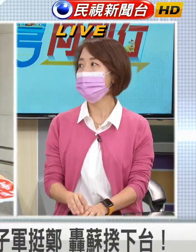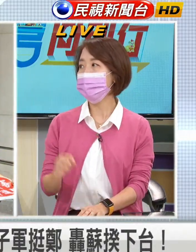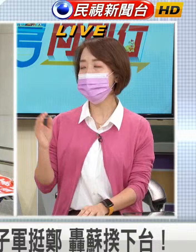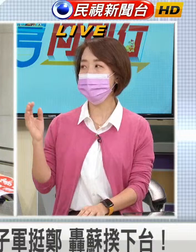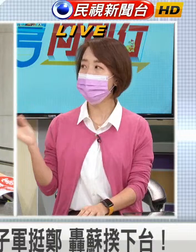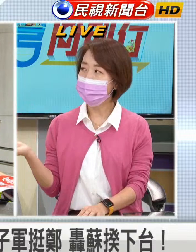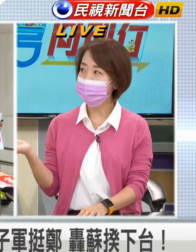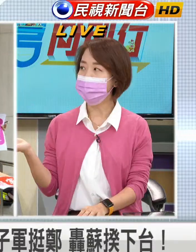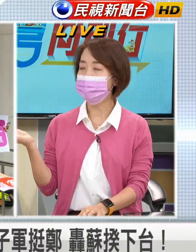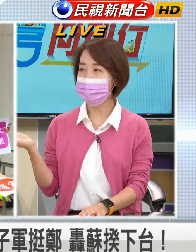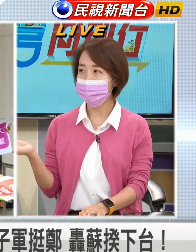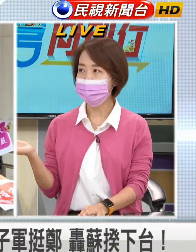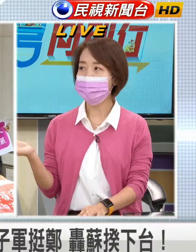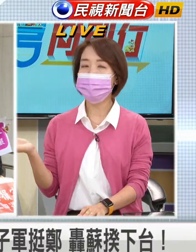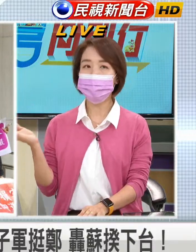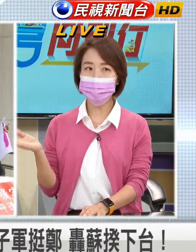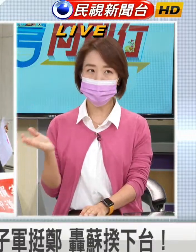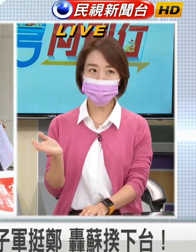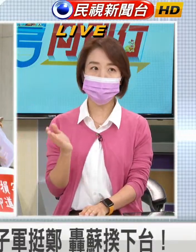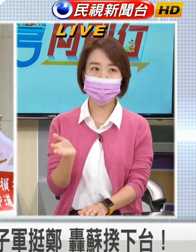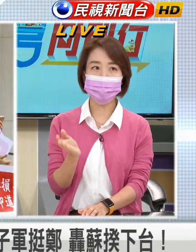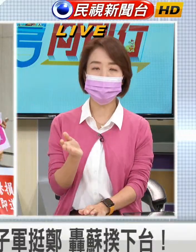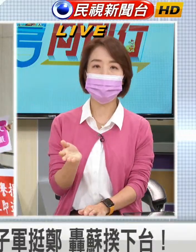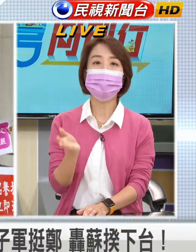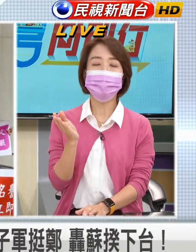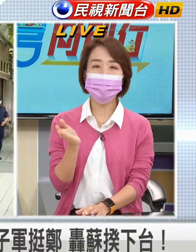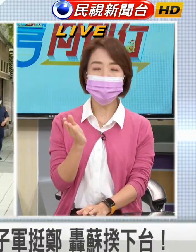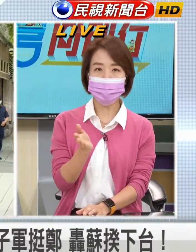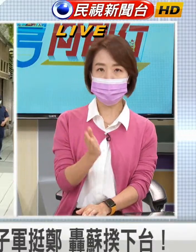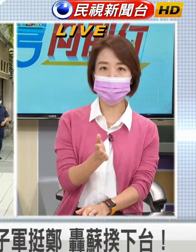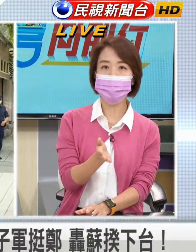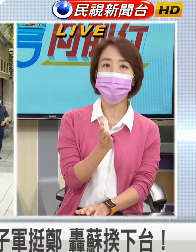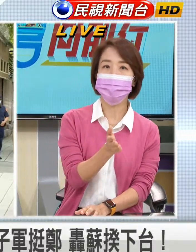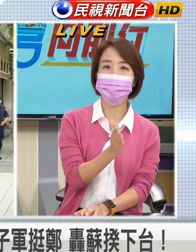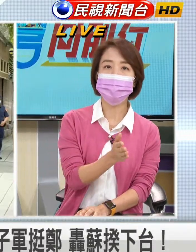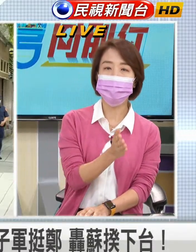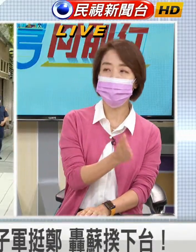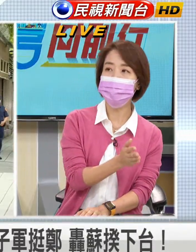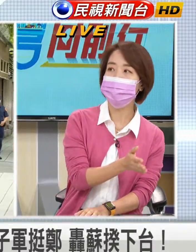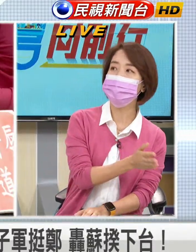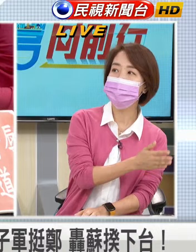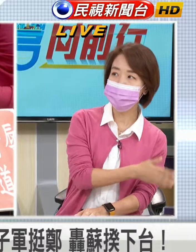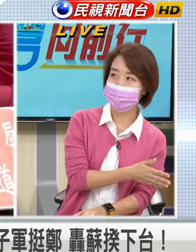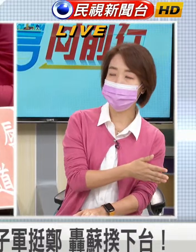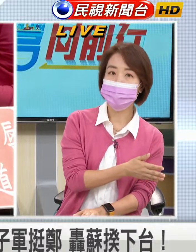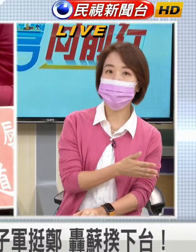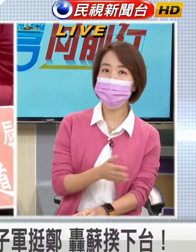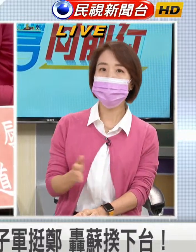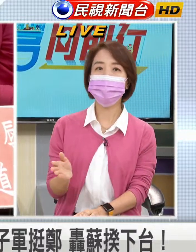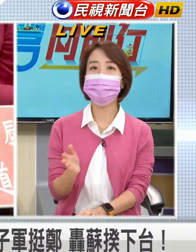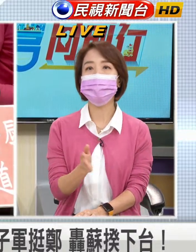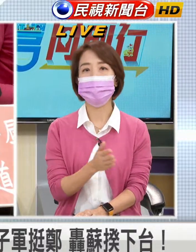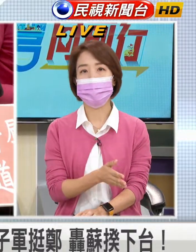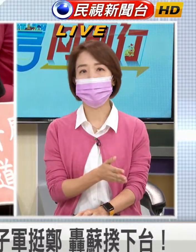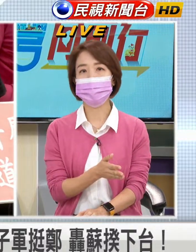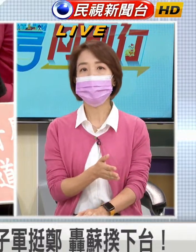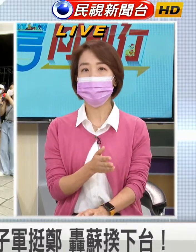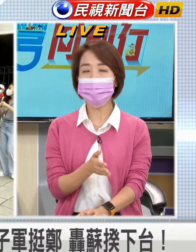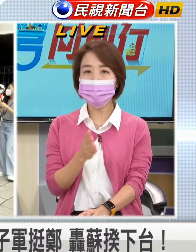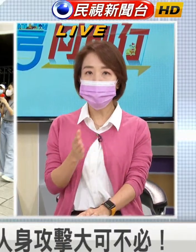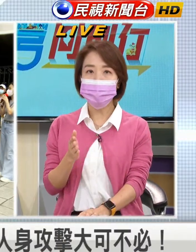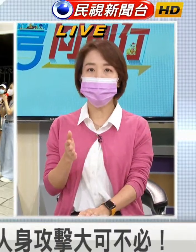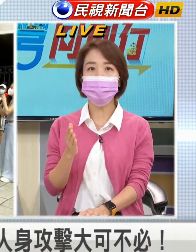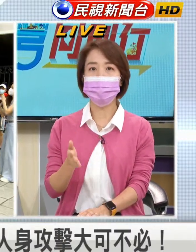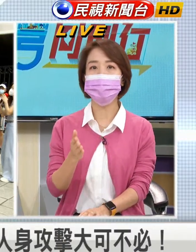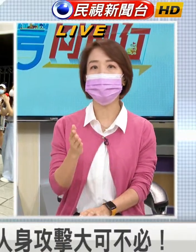其实她身为一个立委，她过去的一些针对别人所做的人身攻击，我们不要分性别好了，